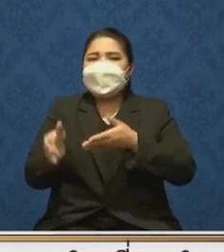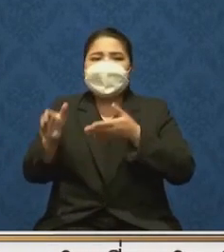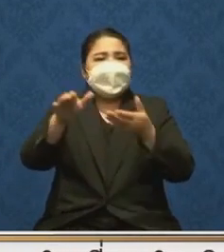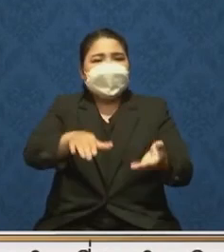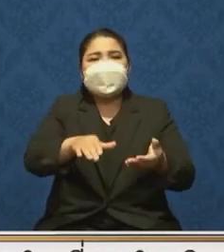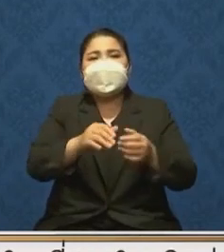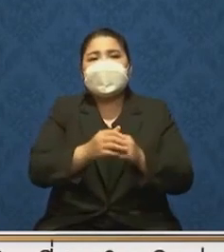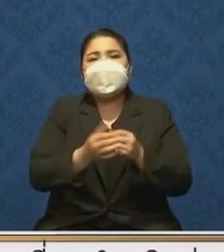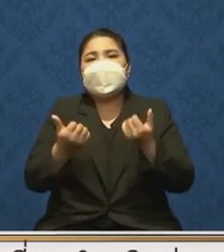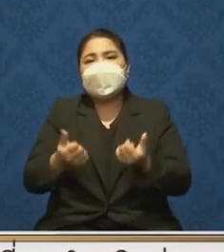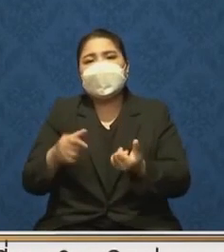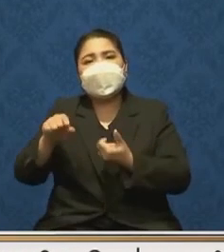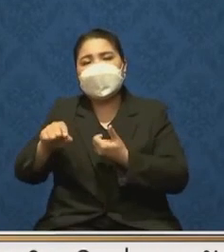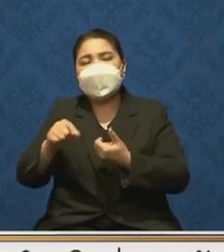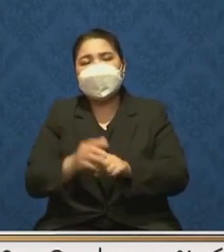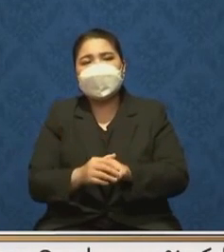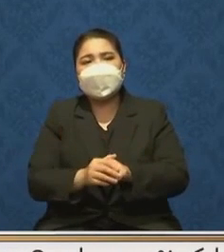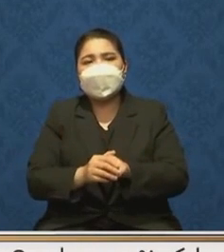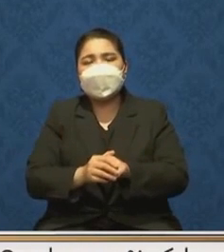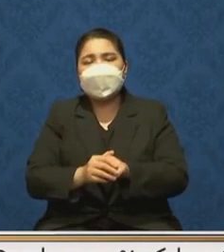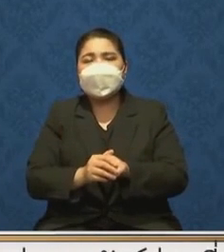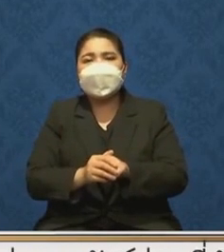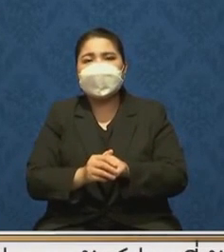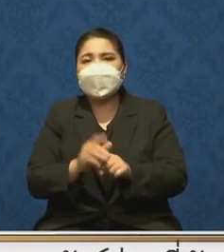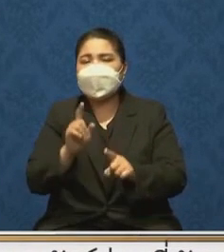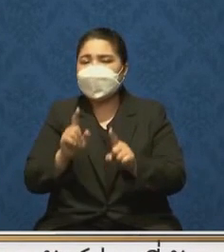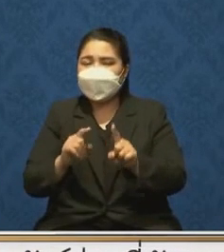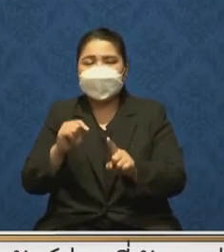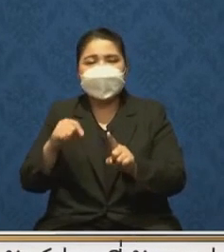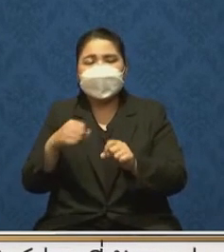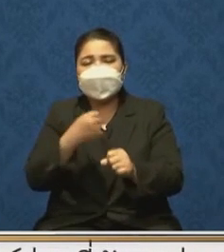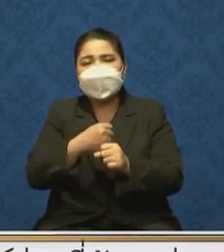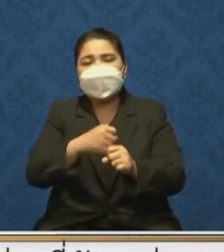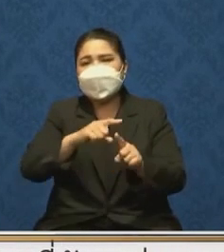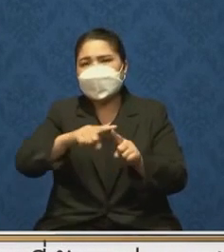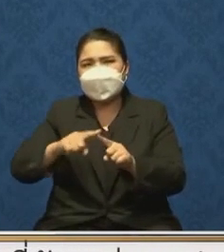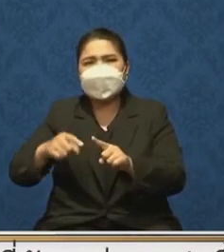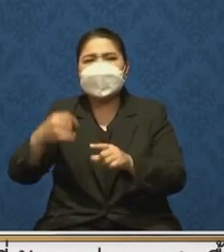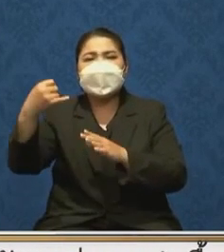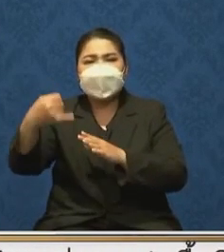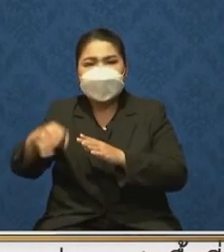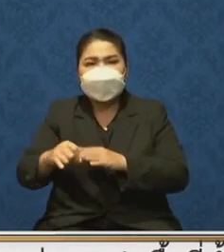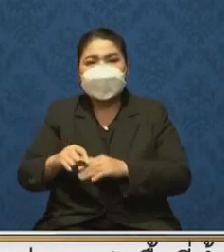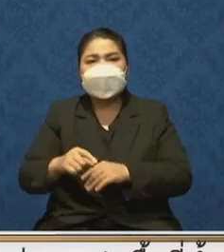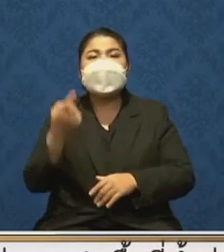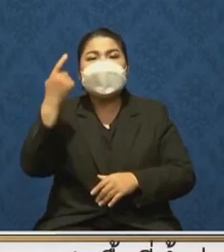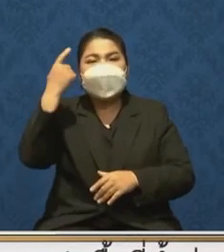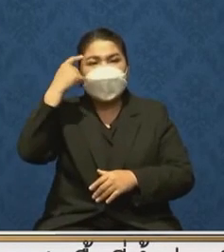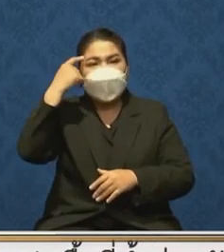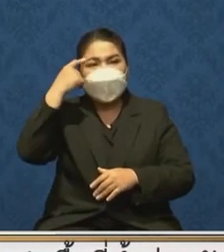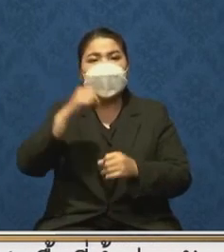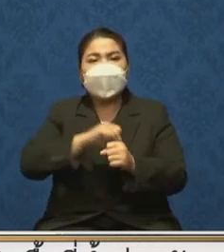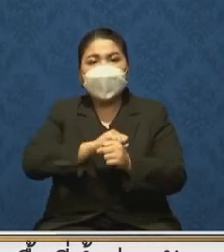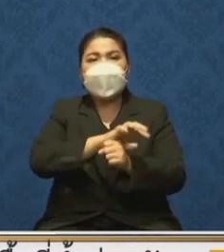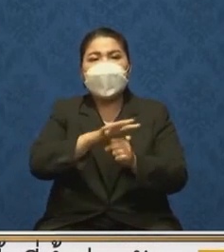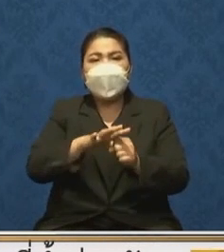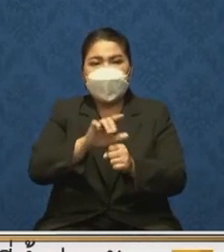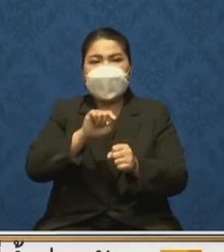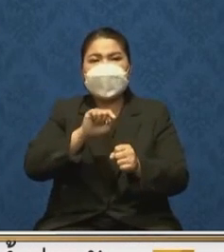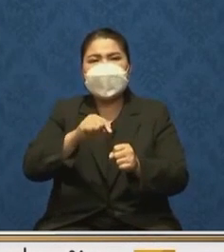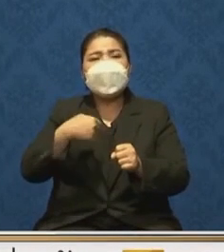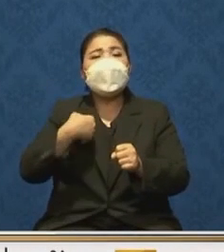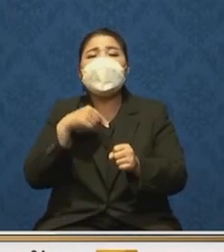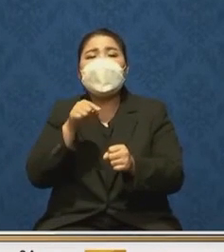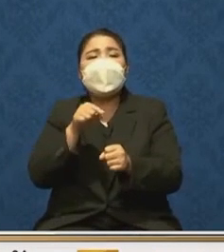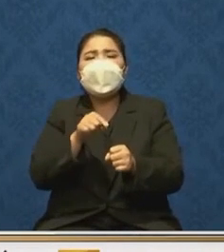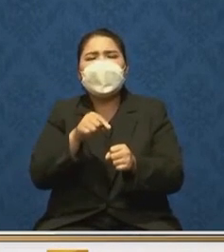ประเมินสถานการณ์ต่ ๆ ผิดพลาดมองว่าโรคโควิด ก็คง